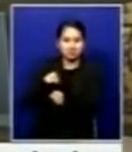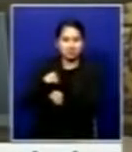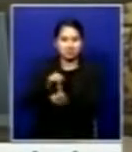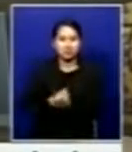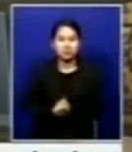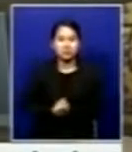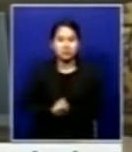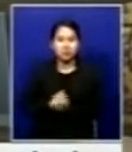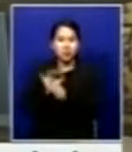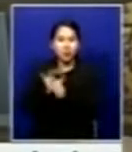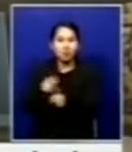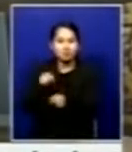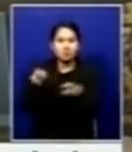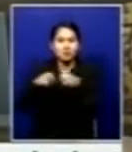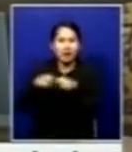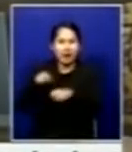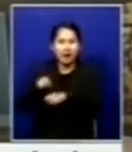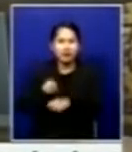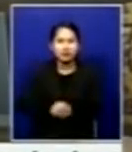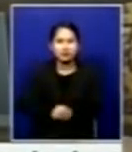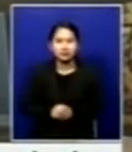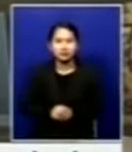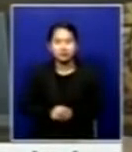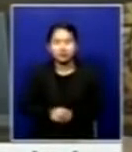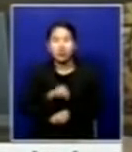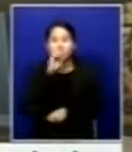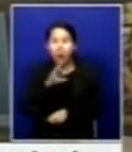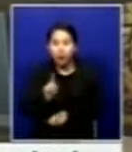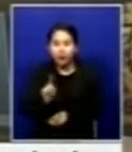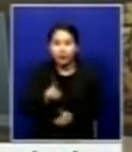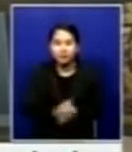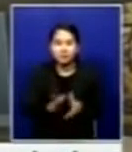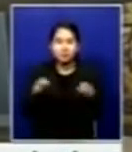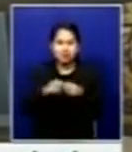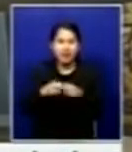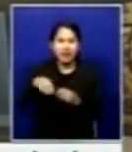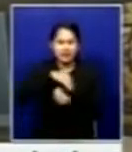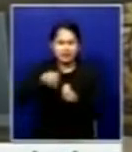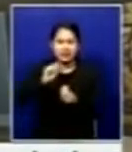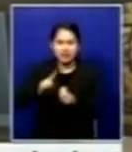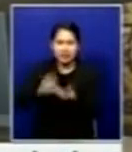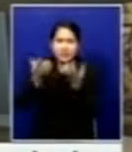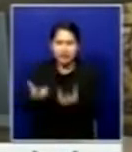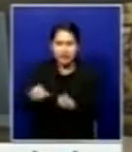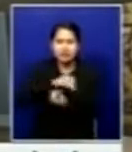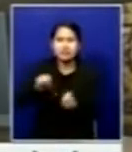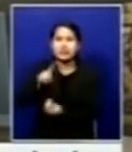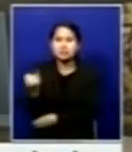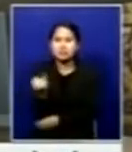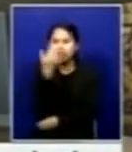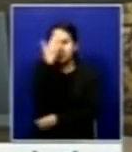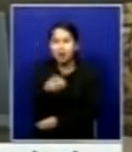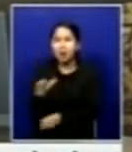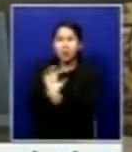ในการกลบเกลื่อนในการบอกว่าปัญหาเศรษฐกิจที่มันหนักหนาสาหัสนี้เกิดจากโควิด